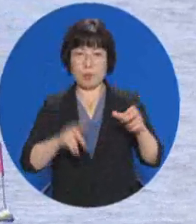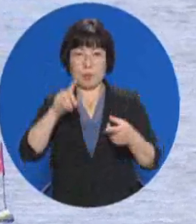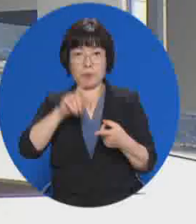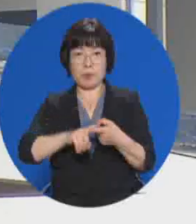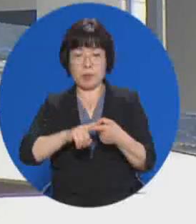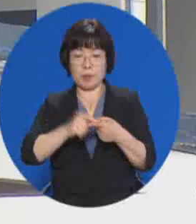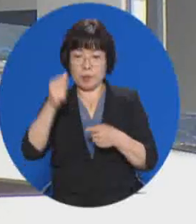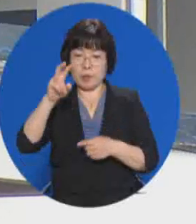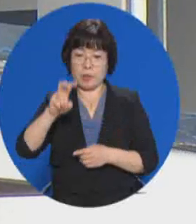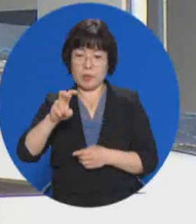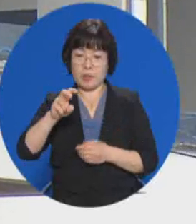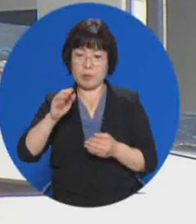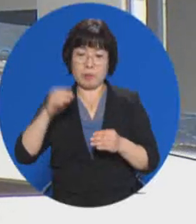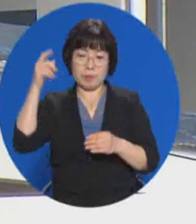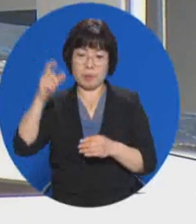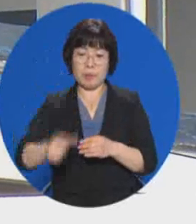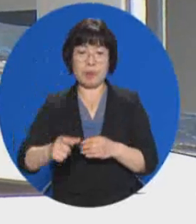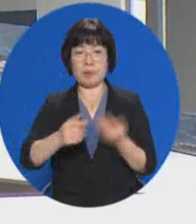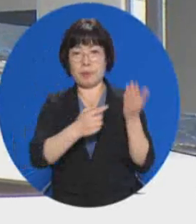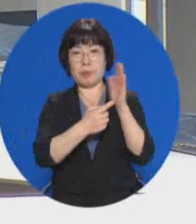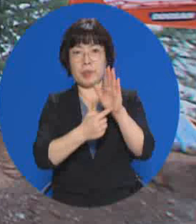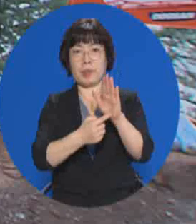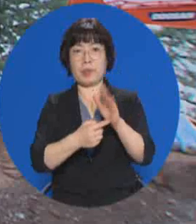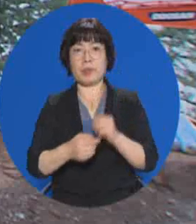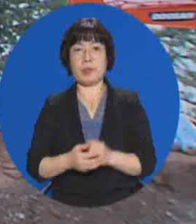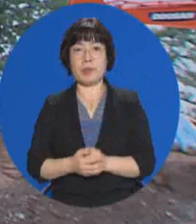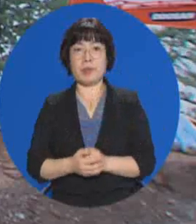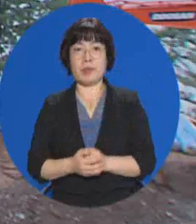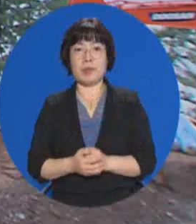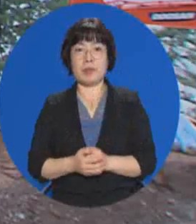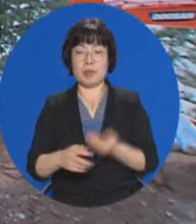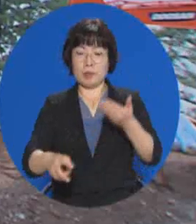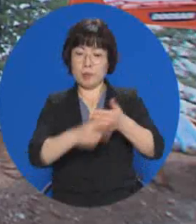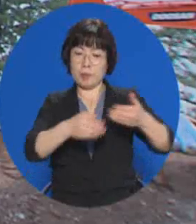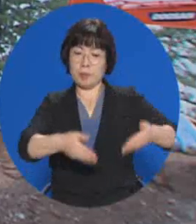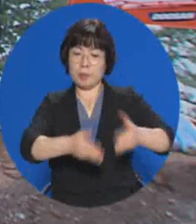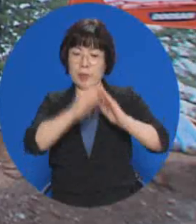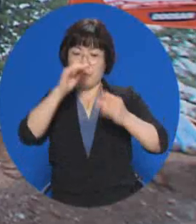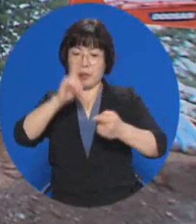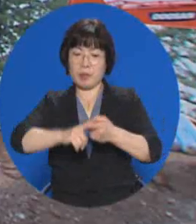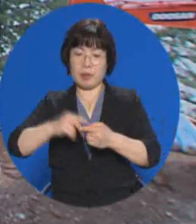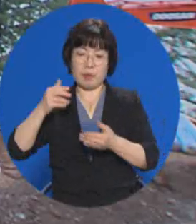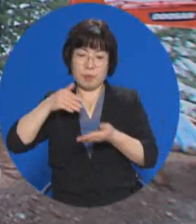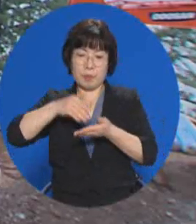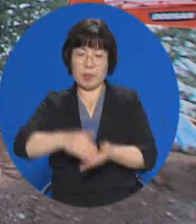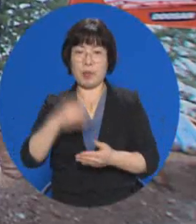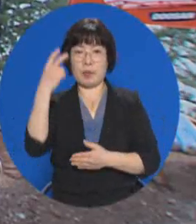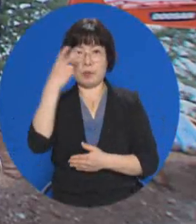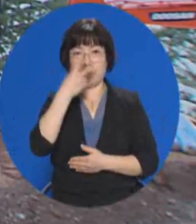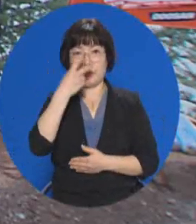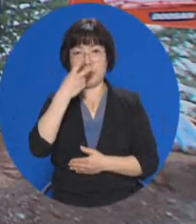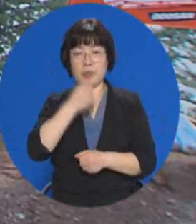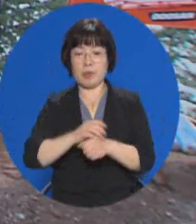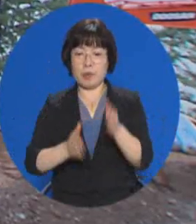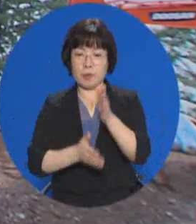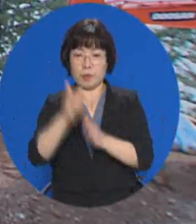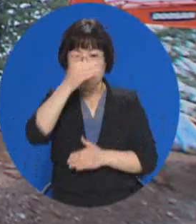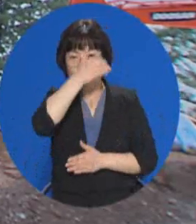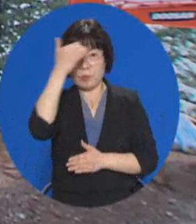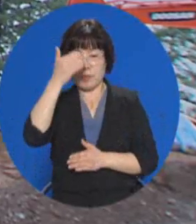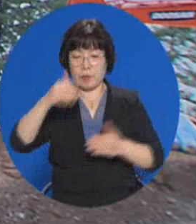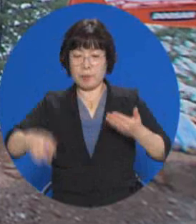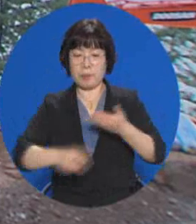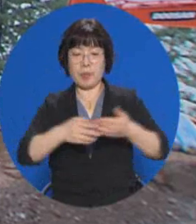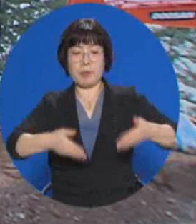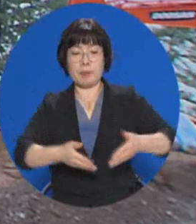기준을 20도까지 강화한 바 있습니다. 불법 개발 행위에 대한 엄정한 조사와 함께 여수 관광